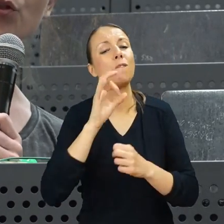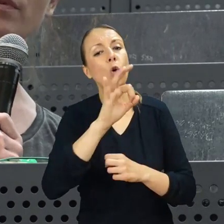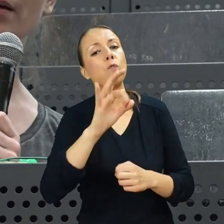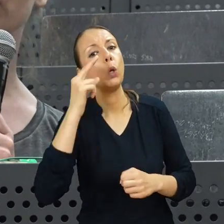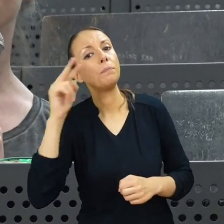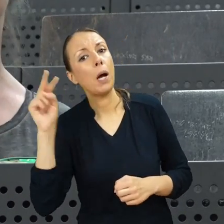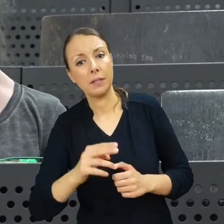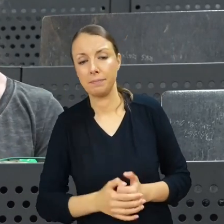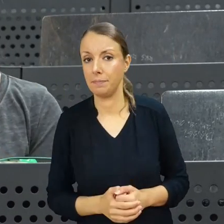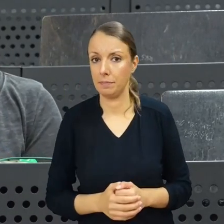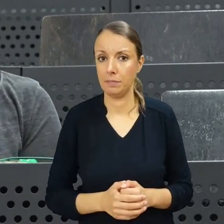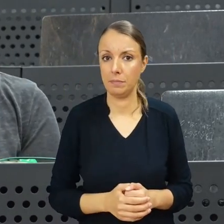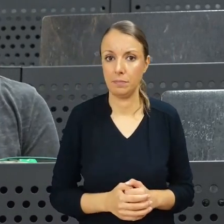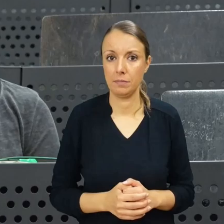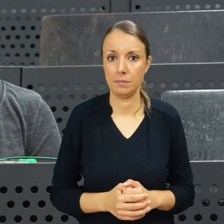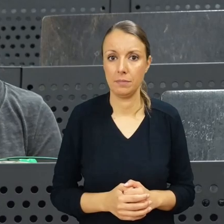perspektywę, no że my mamy to